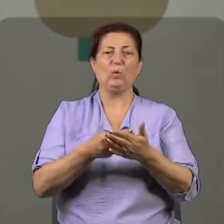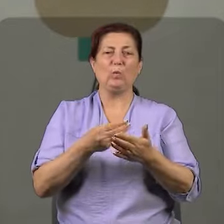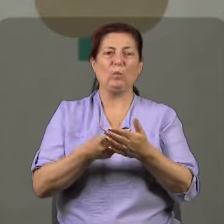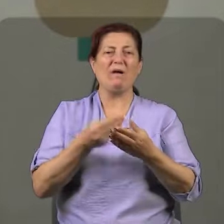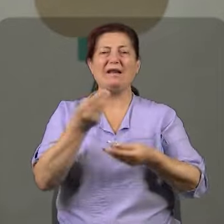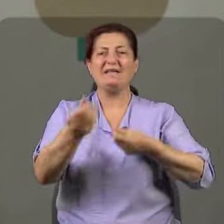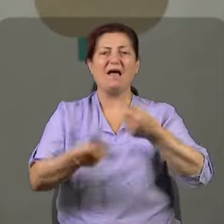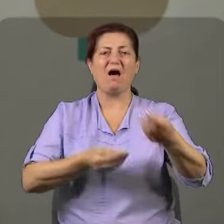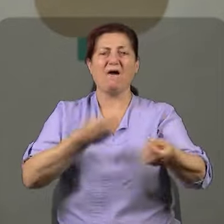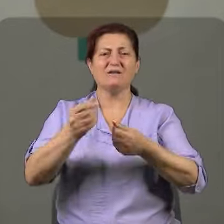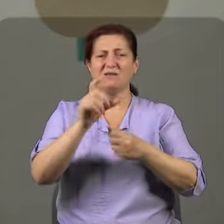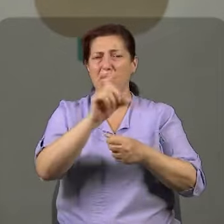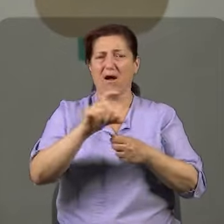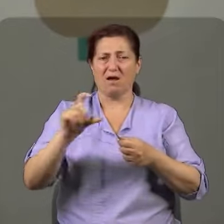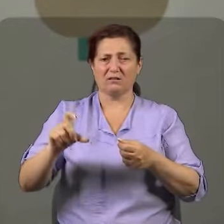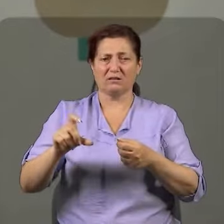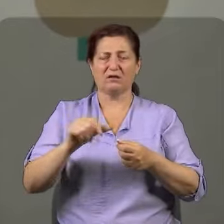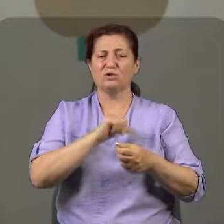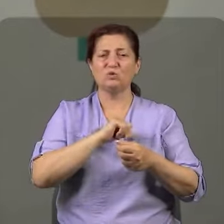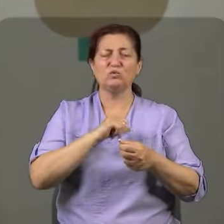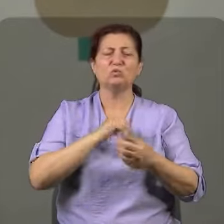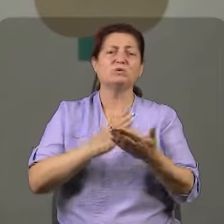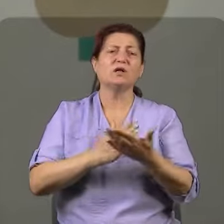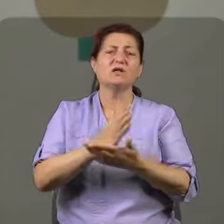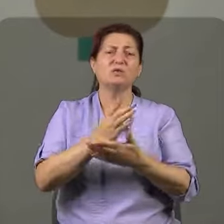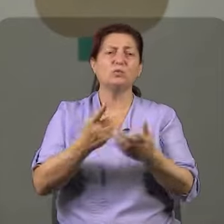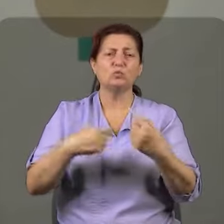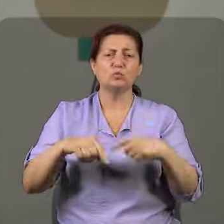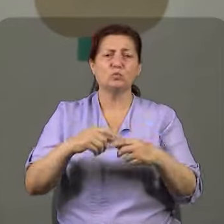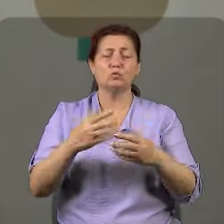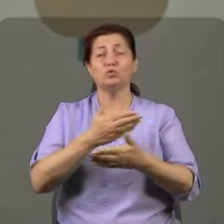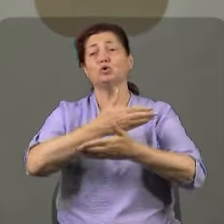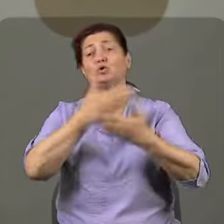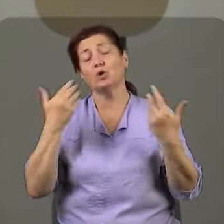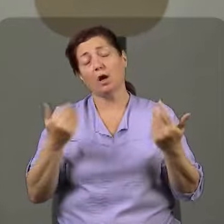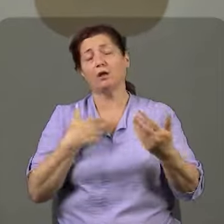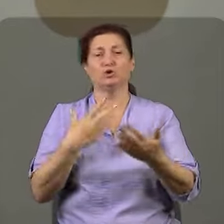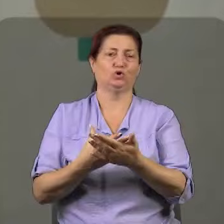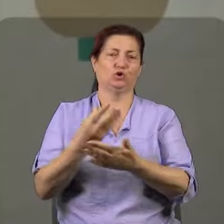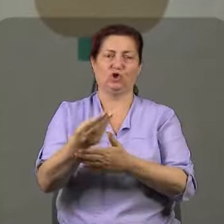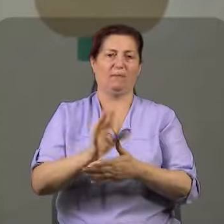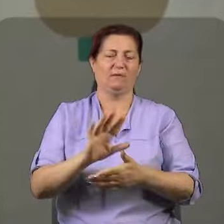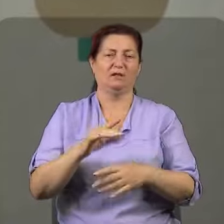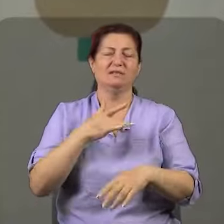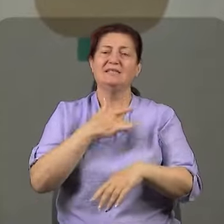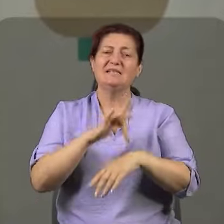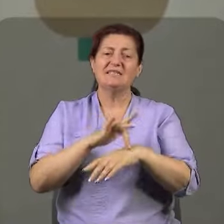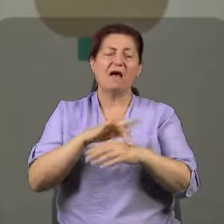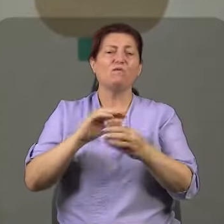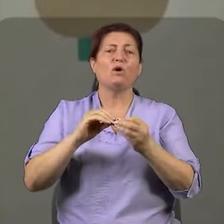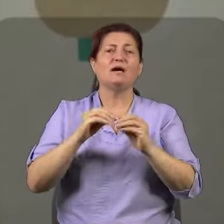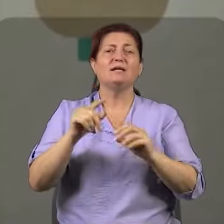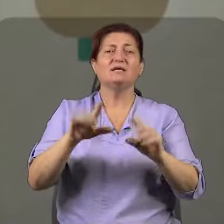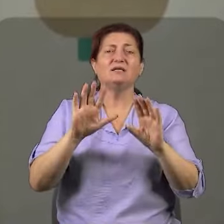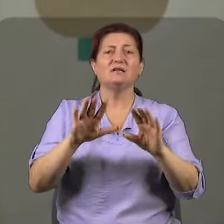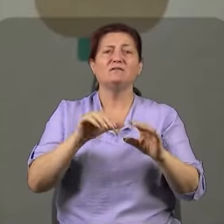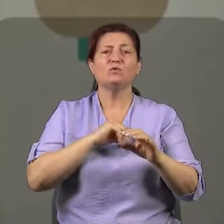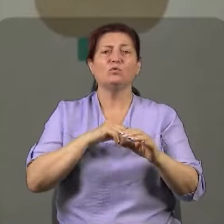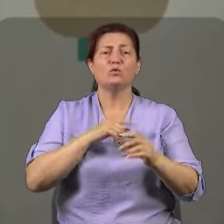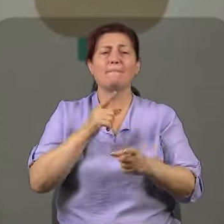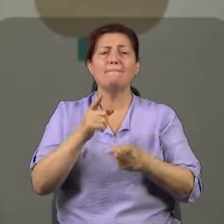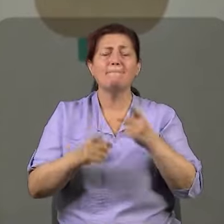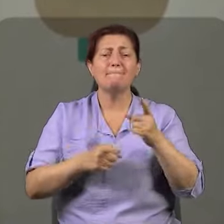տալիս ինչ որ մարդկանց, ինչ որ առաքելության շուրջ, եթե չկան, դե չես տալիս։ Բայց ամոչ խնդիրն է, որ գիտական հետազոտությունի մշակումներ